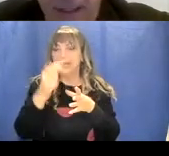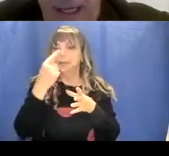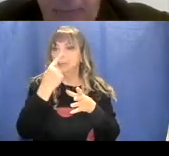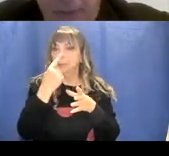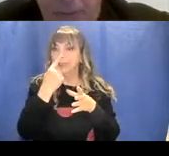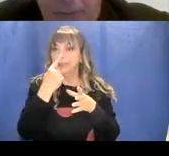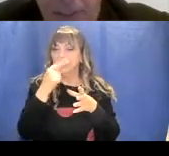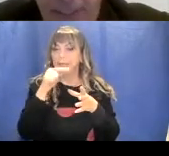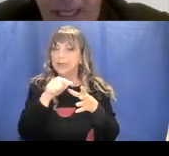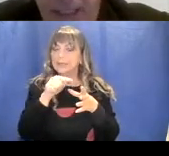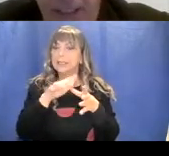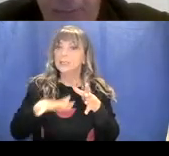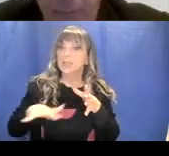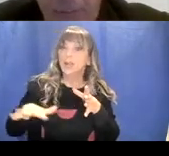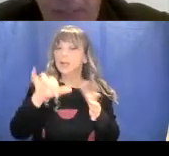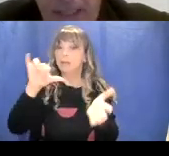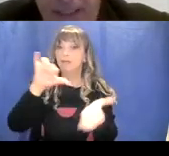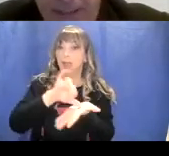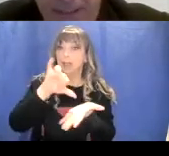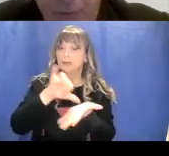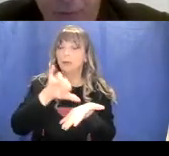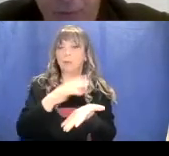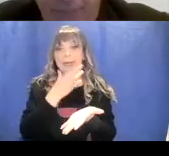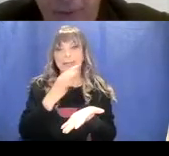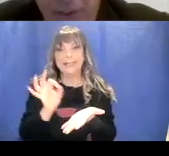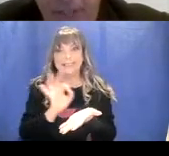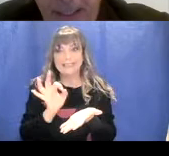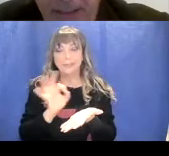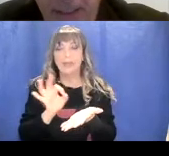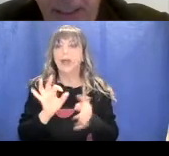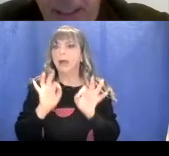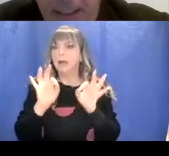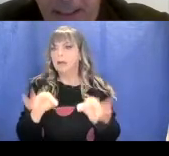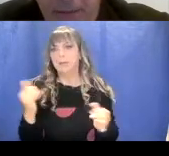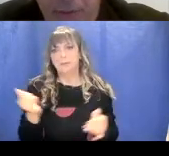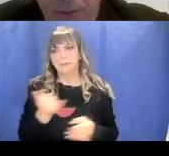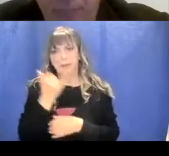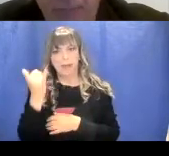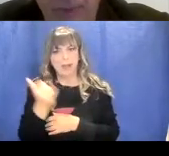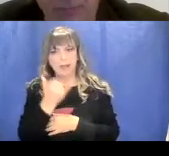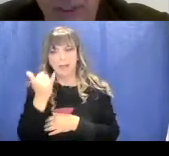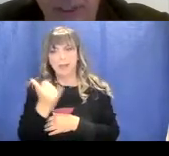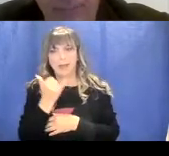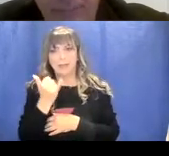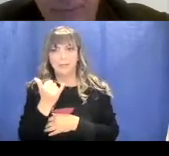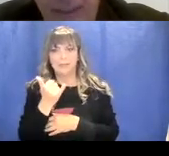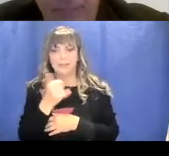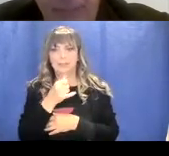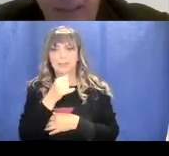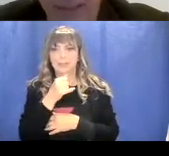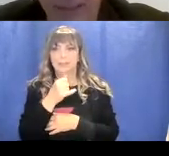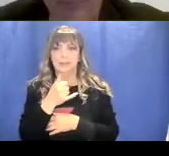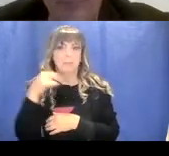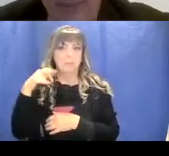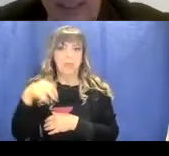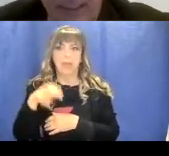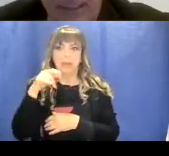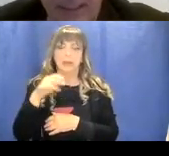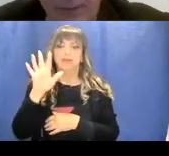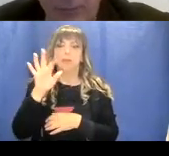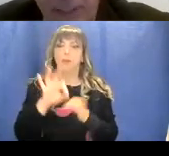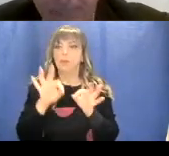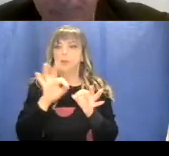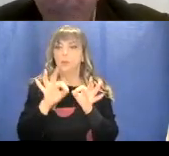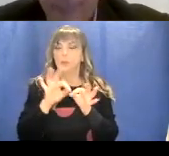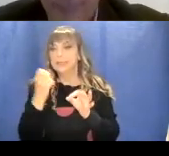è una zona centrale e molto bella che si raggiunge facilmente cinque minuti a piedi dalla